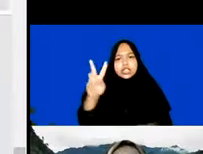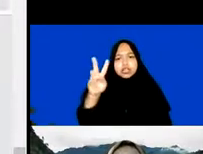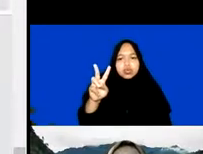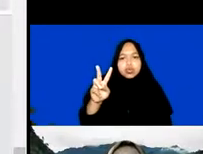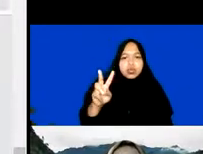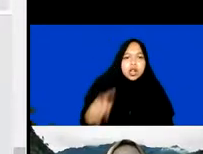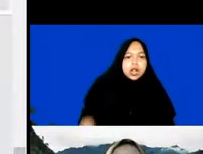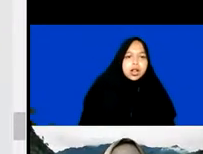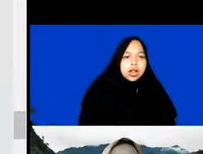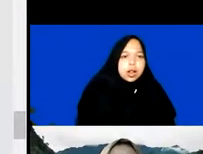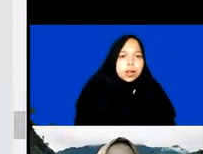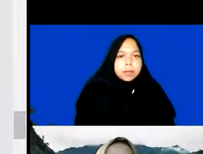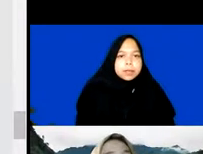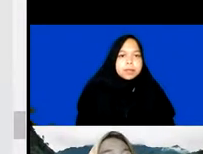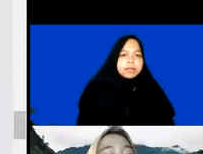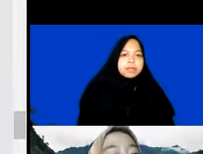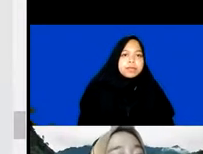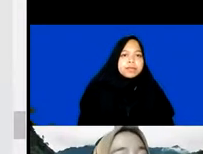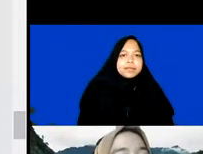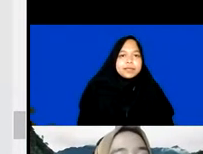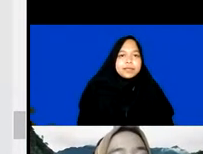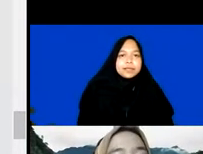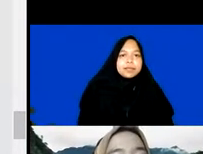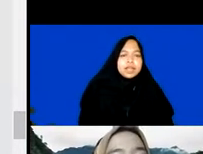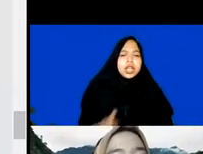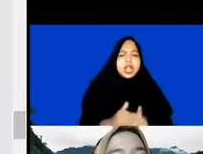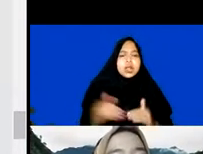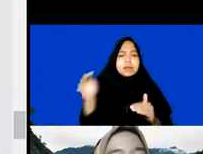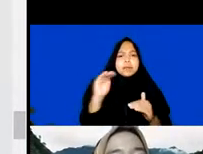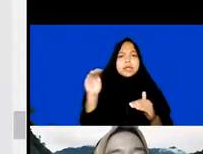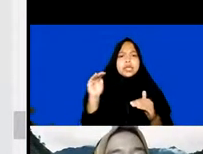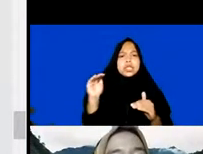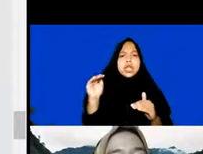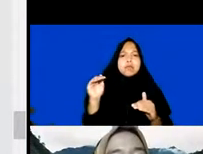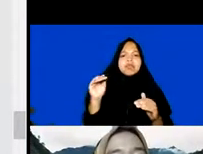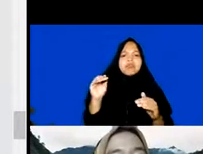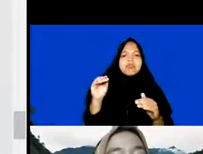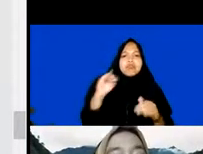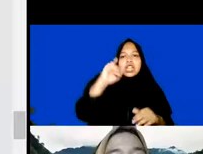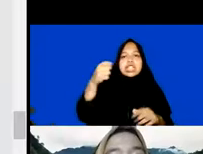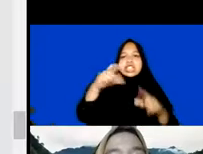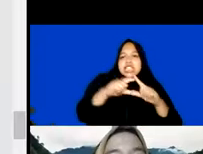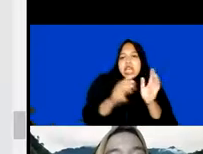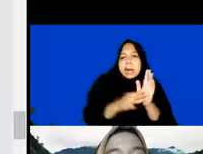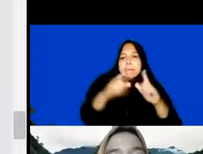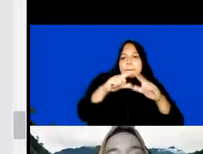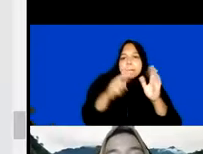itu ya lebih ke itu tadi, zaman-zaman kolosal seperti itu, jadi kayak